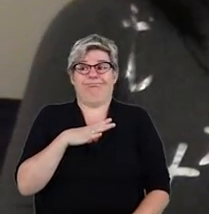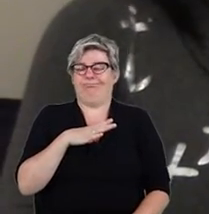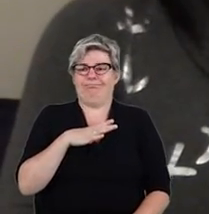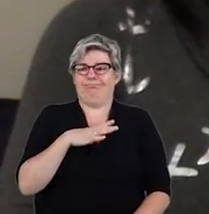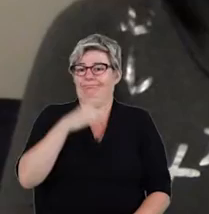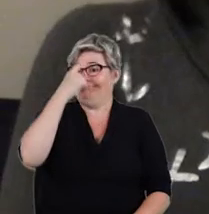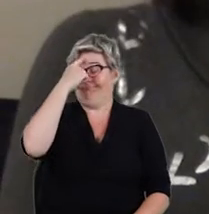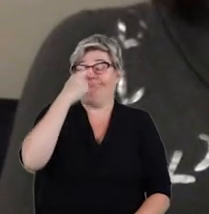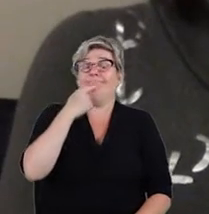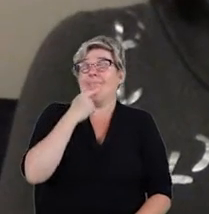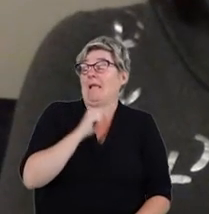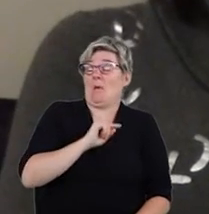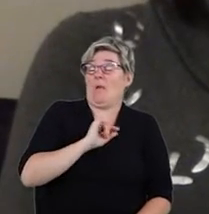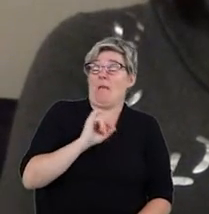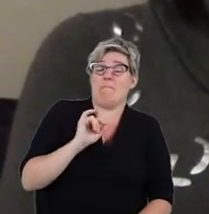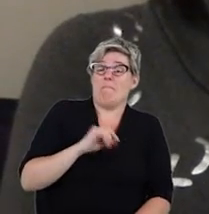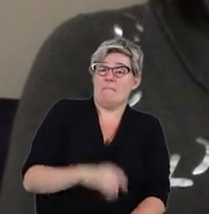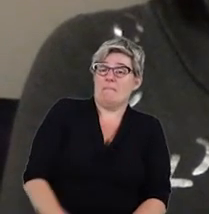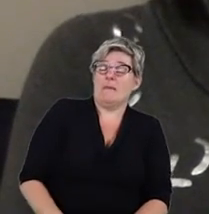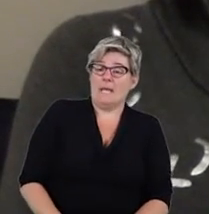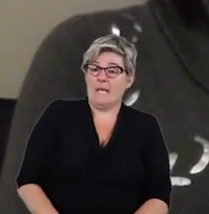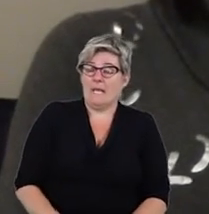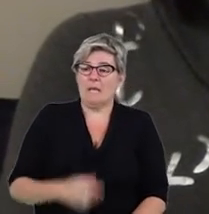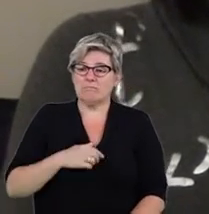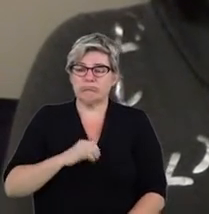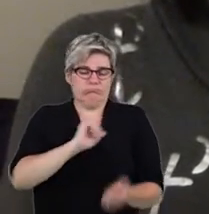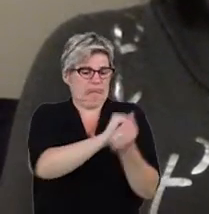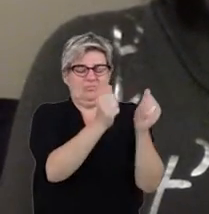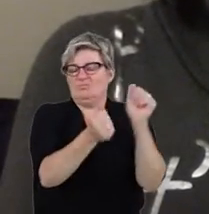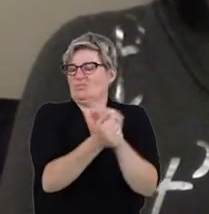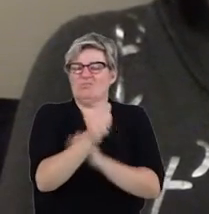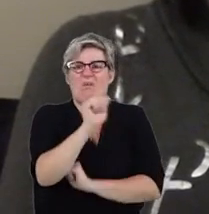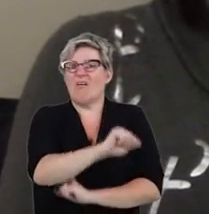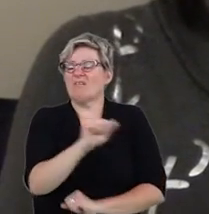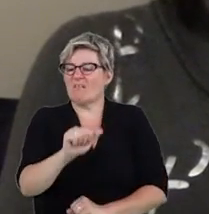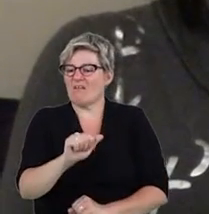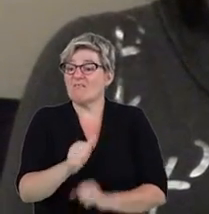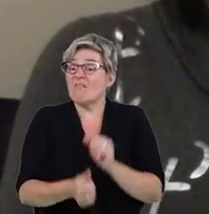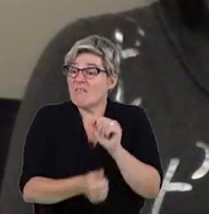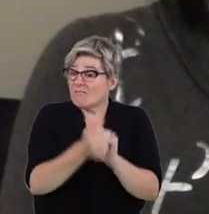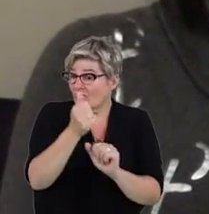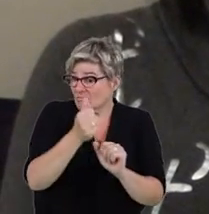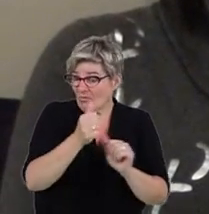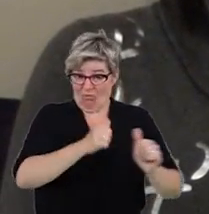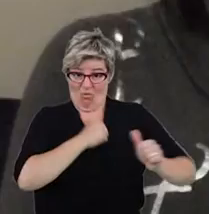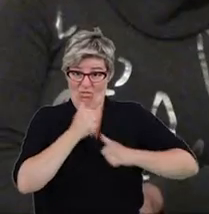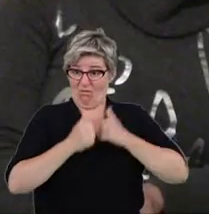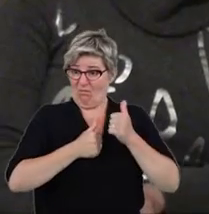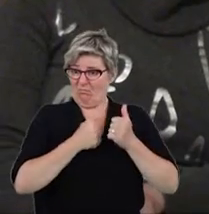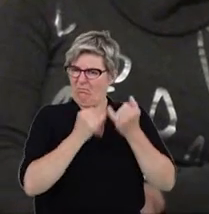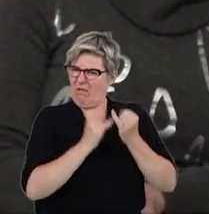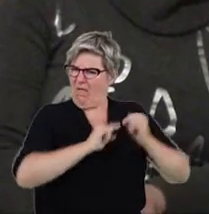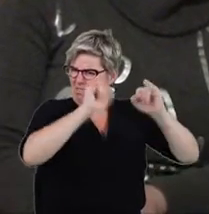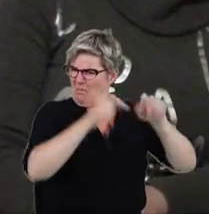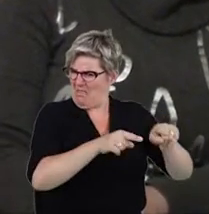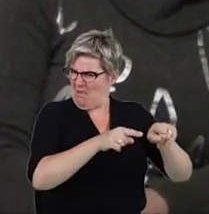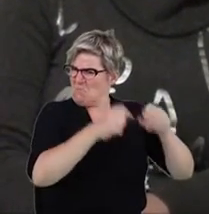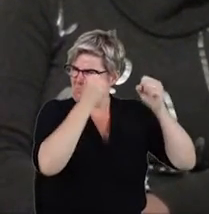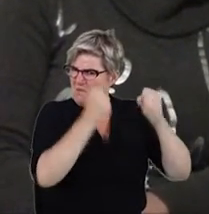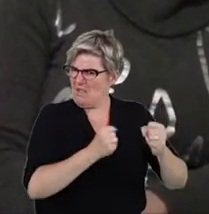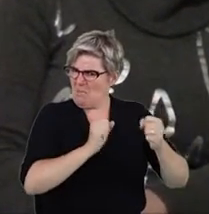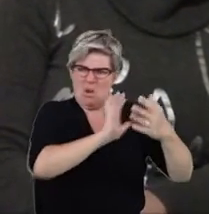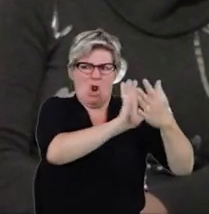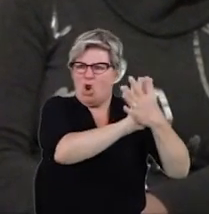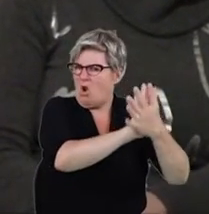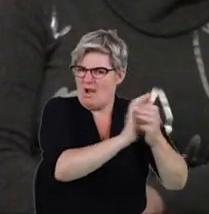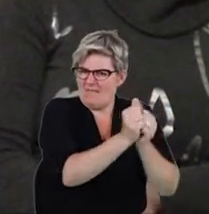c'est incroyable le changement qui s'est opéré chez Audrey-Anne. Puis en plus de ça, elle a développé son autonomie parce que tu n'étais